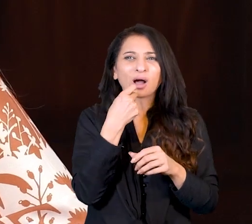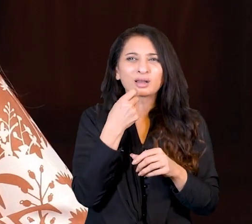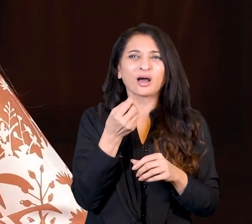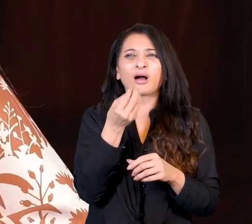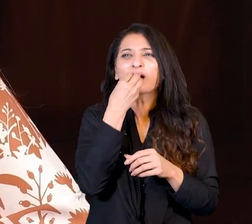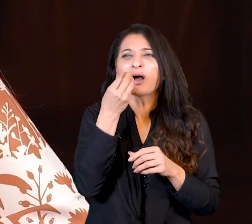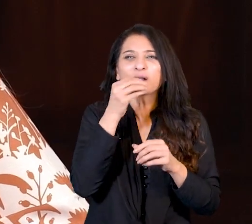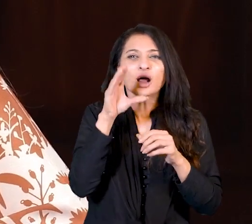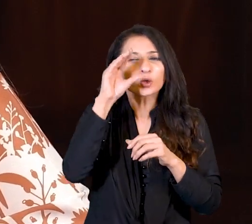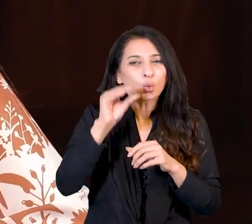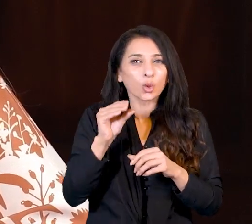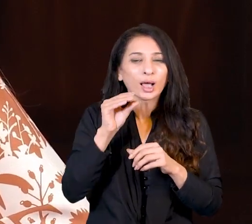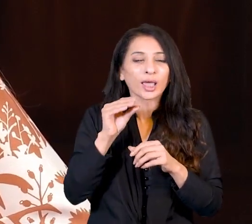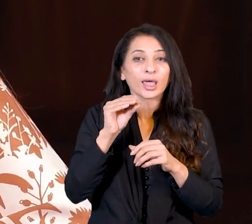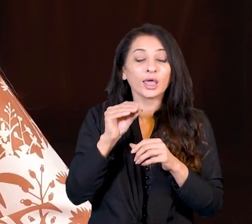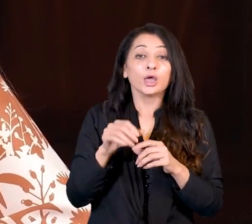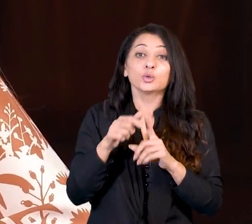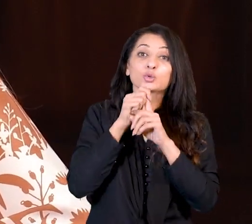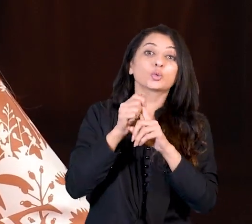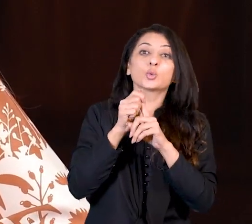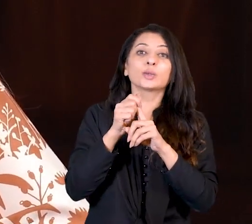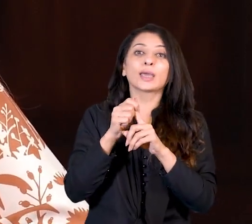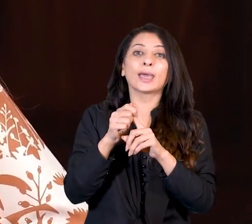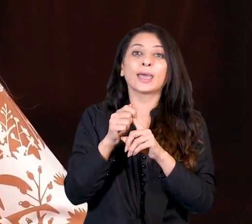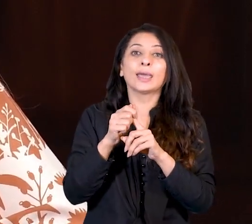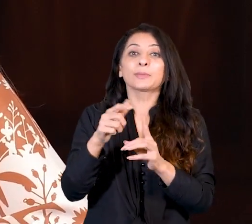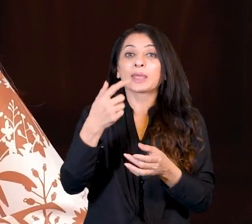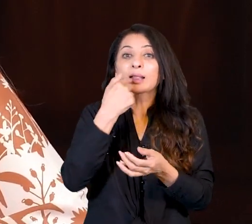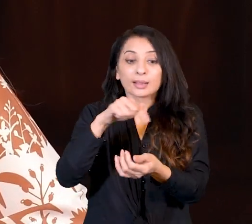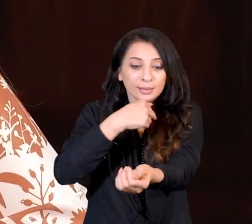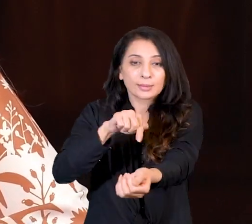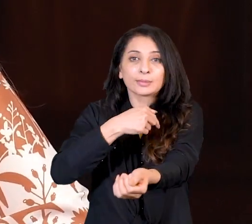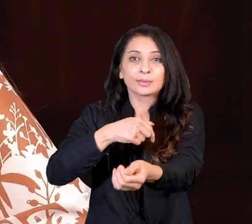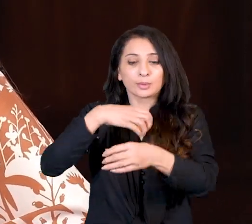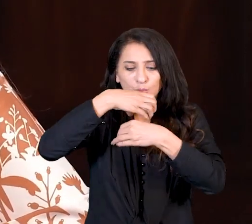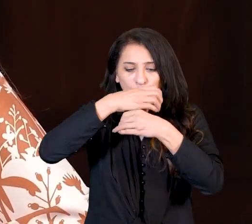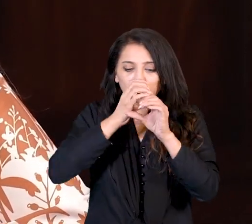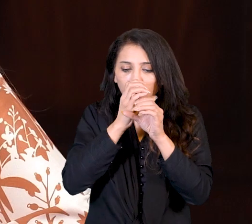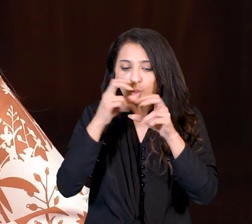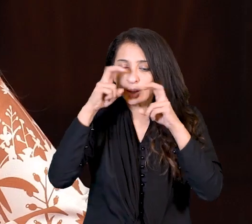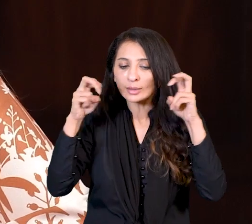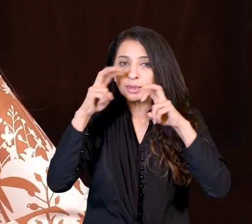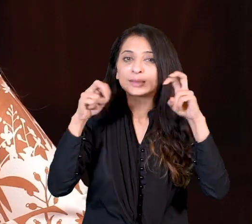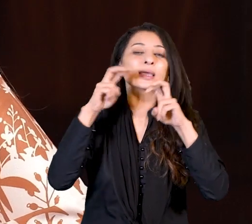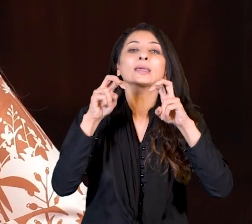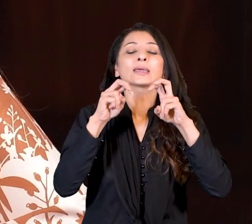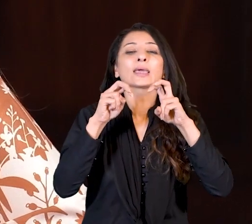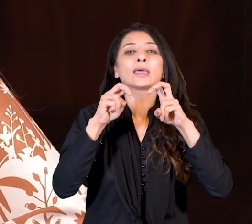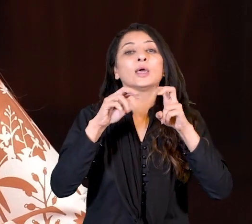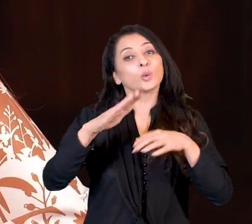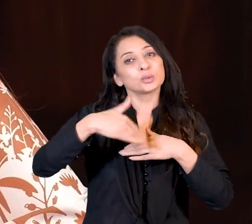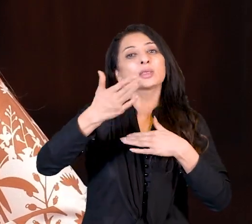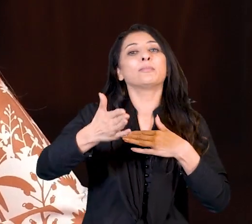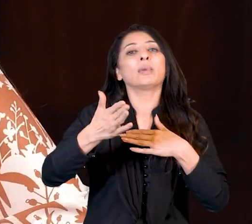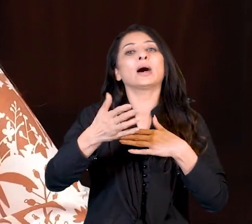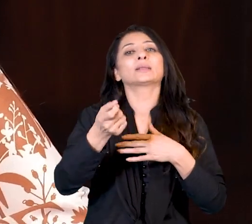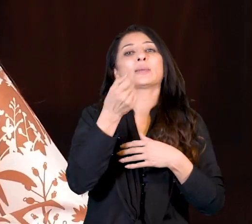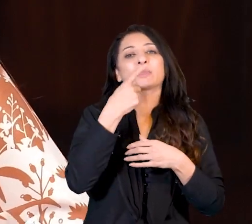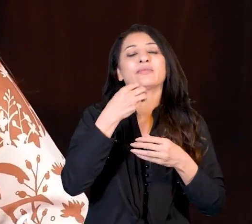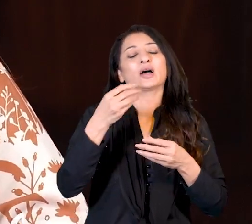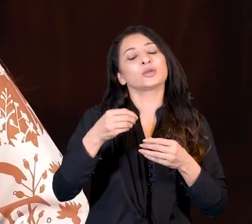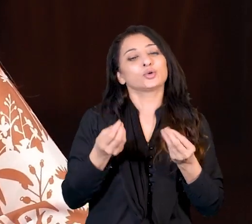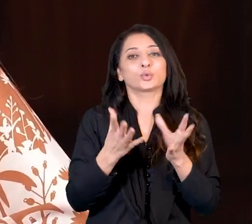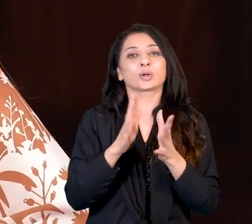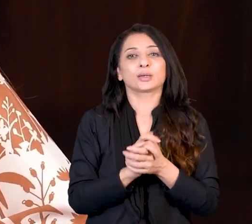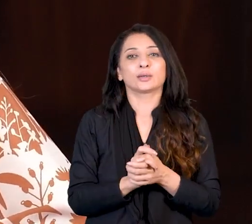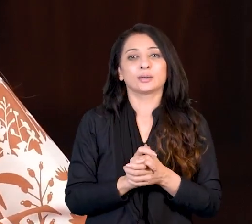कि आप पहले तशख़ीस कराएं, टेस्ट कराएं और उसके मुताबिक ट्रीटमेंट लें। बग़ैर किसी क्लिनिकल ट्रीटमेंट के, PRP के बग़ैर